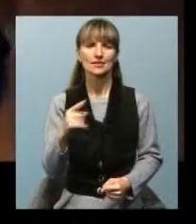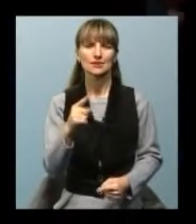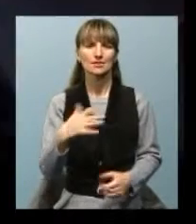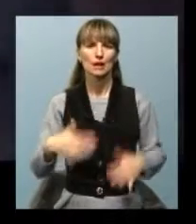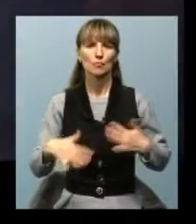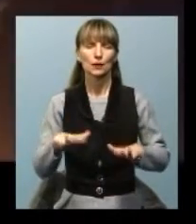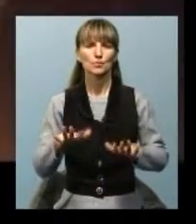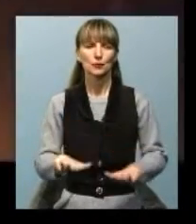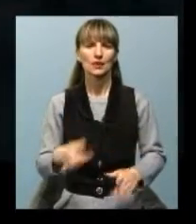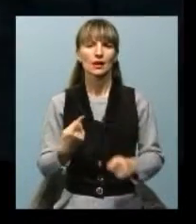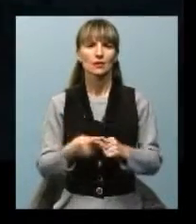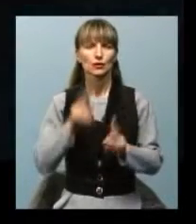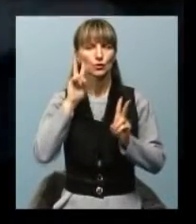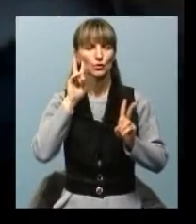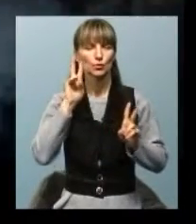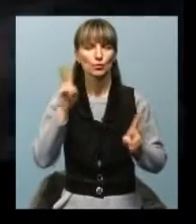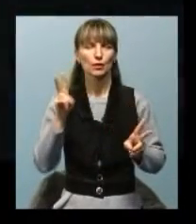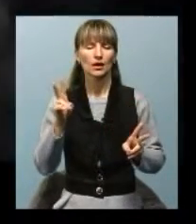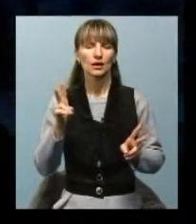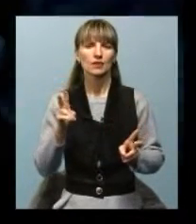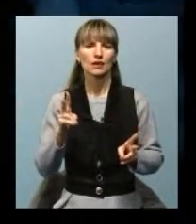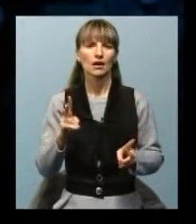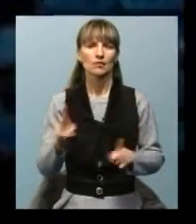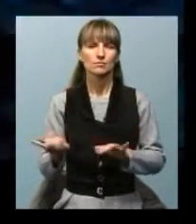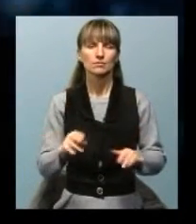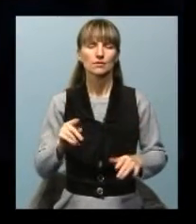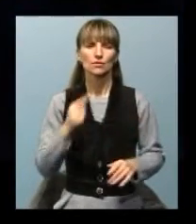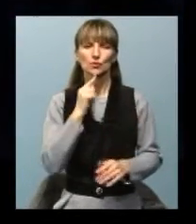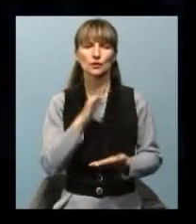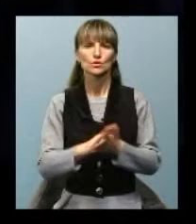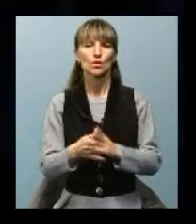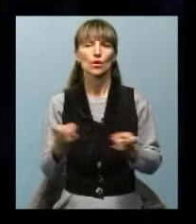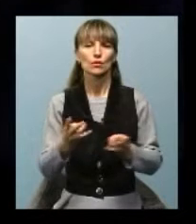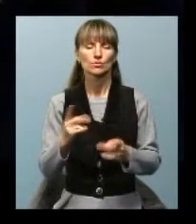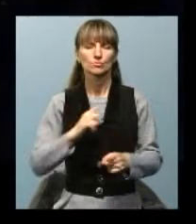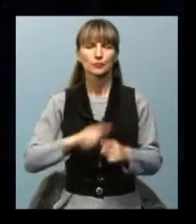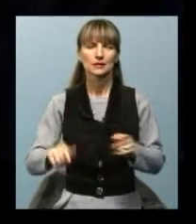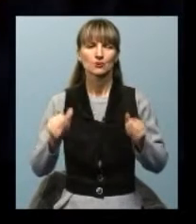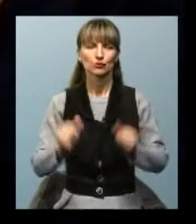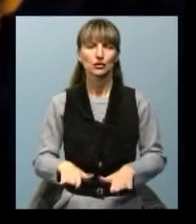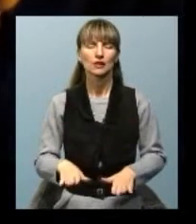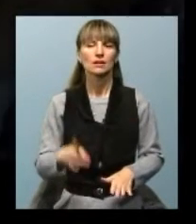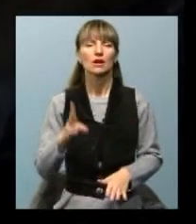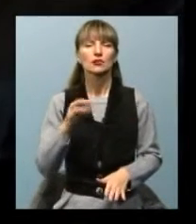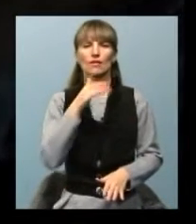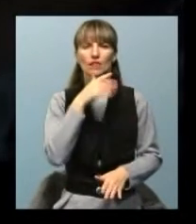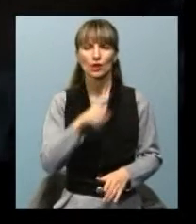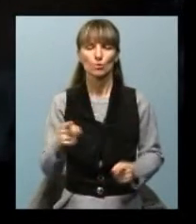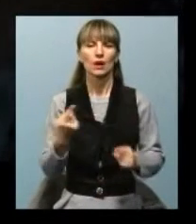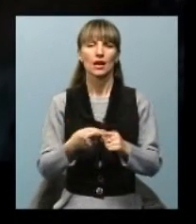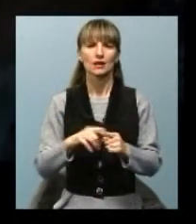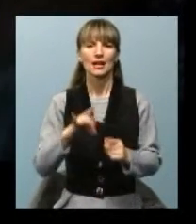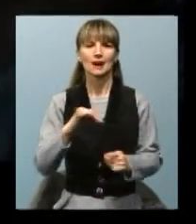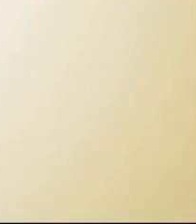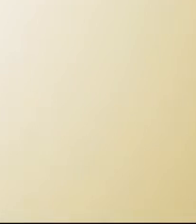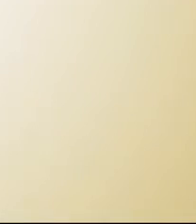слабких місць – це невміння діяти в нестандартній ситуації, коли потрібно швидко приймати рішення. Але згодом і ця риса